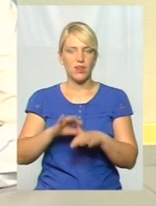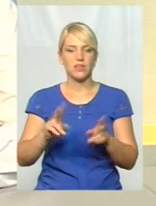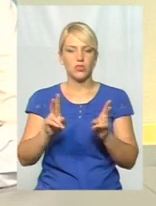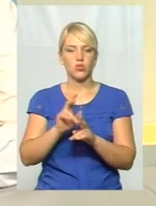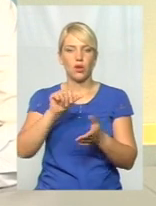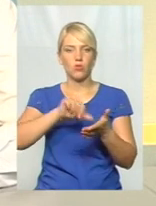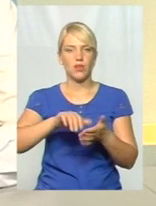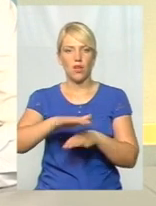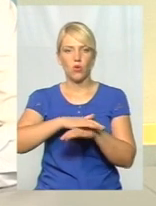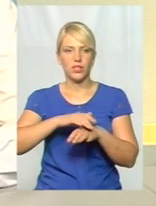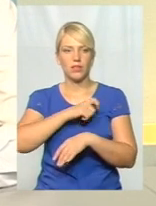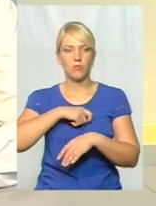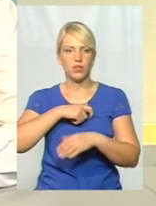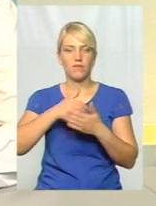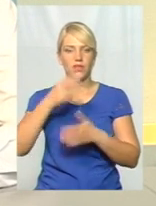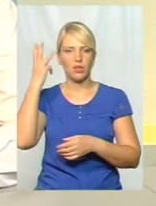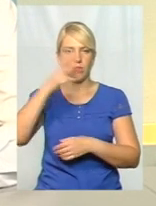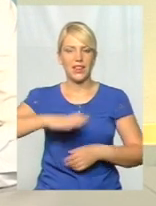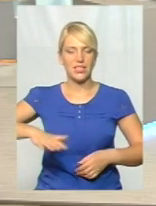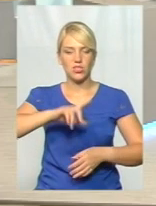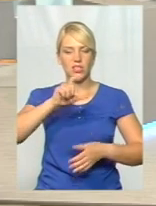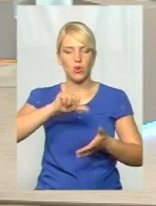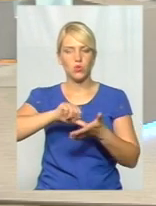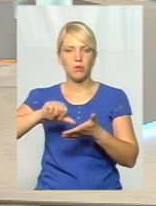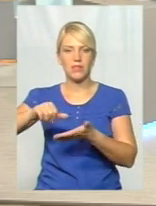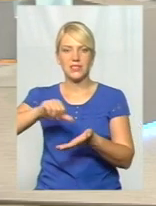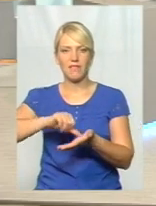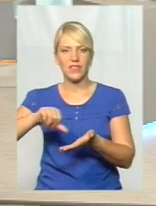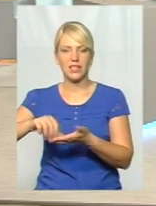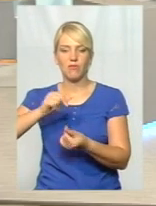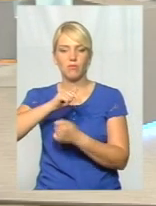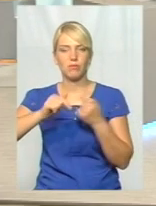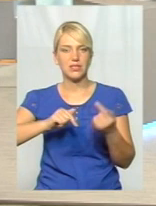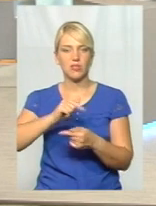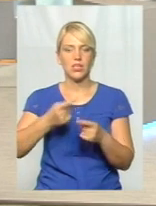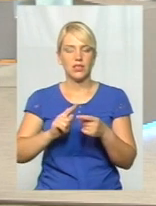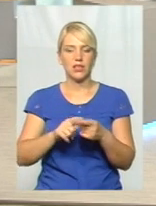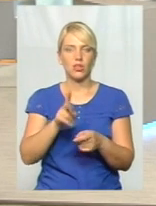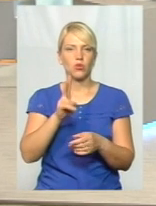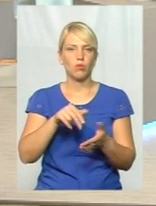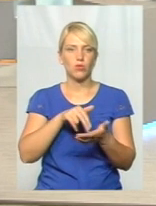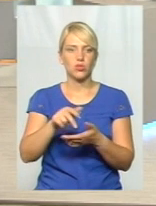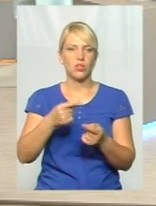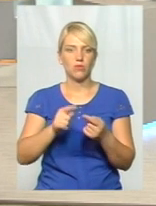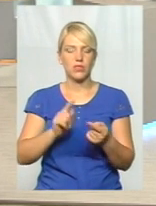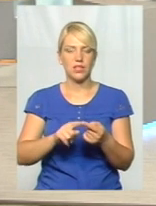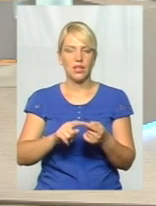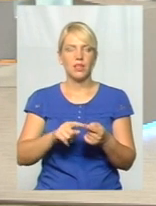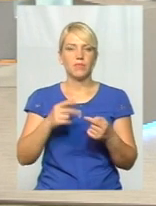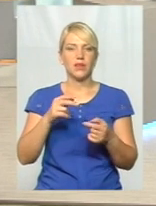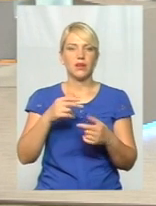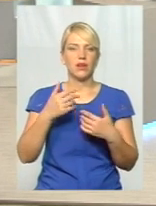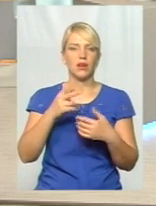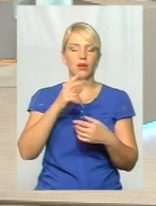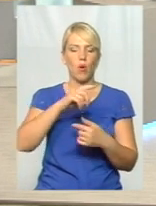народних депутатів від Хмельниччини, за участі представників бізнесу і саме тих бізнесменів, які вже пройшли оце коло по встановленню модему,